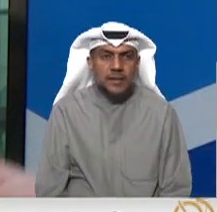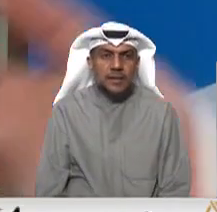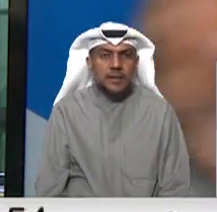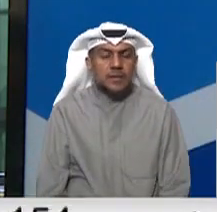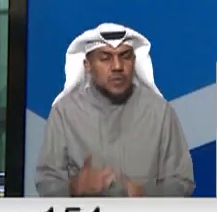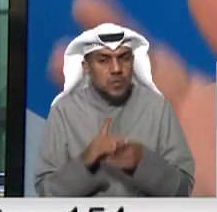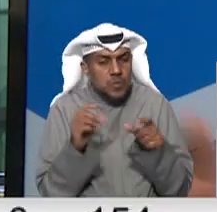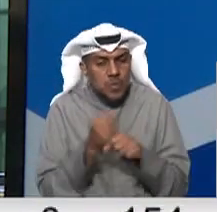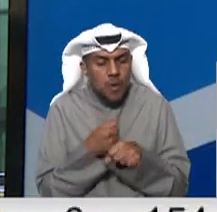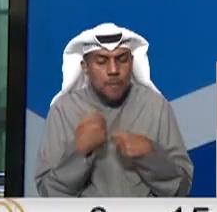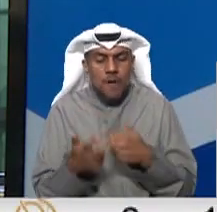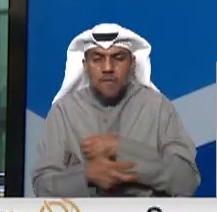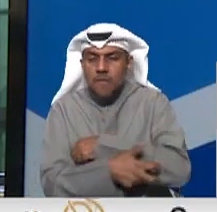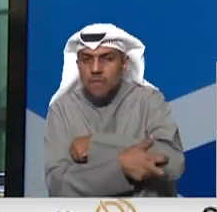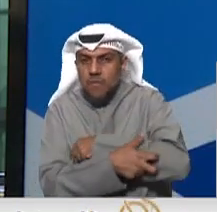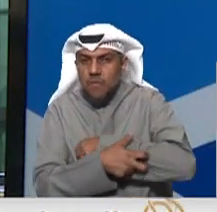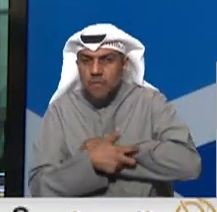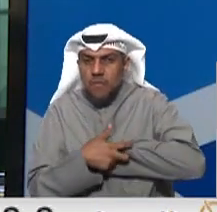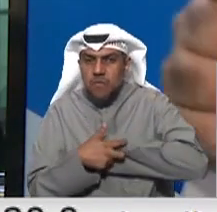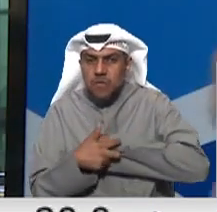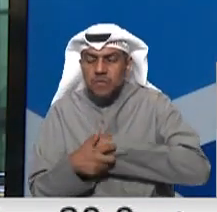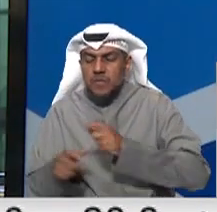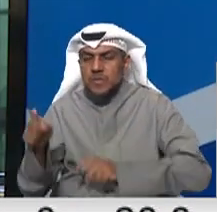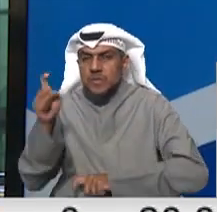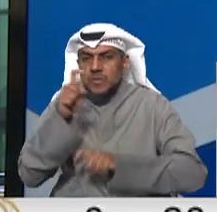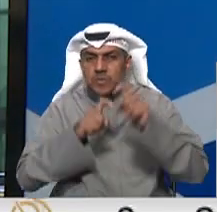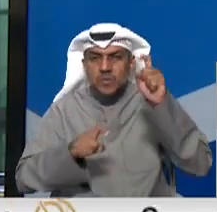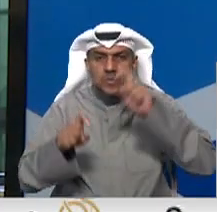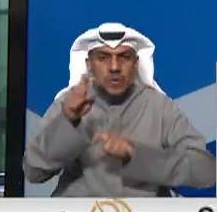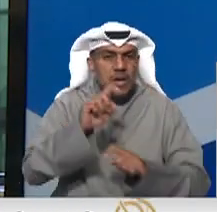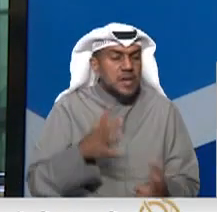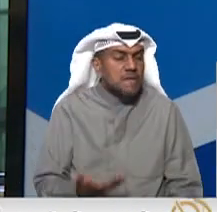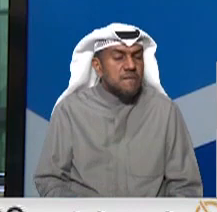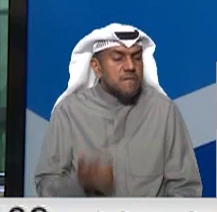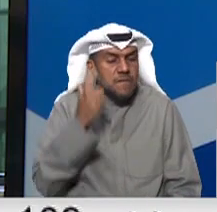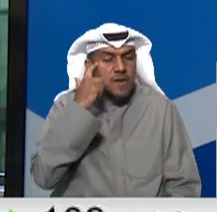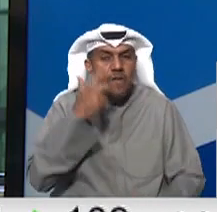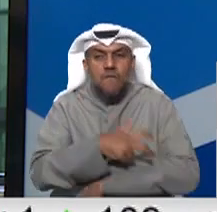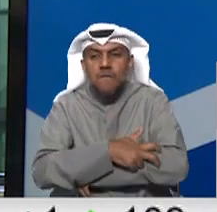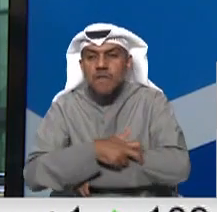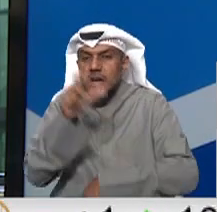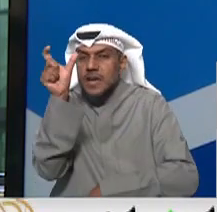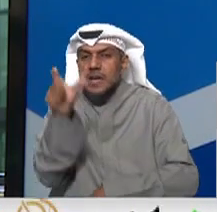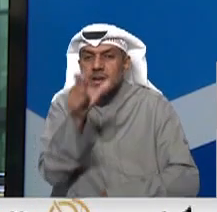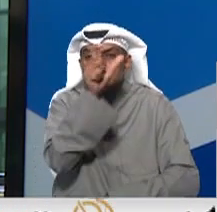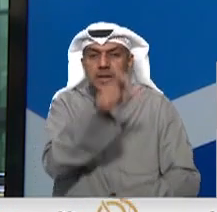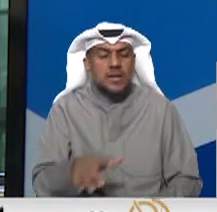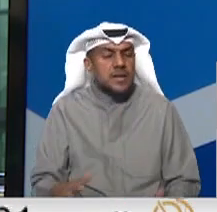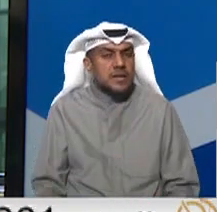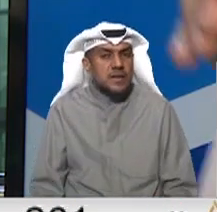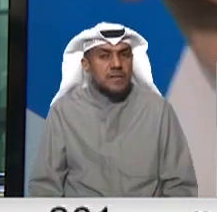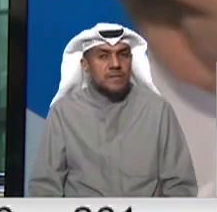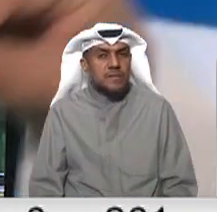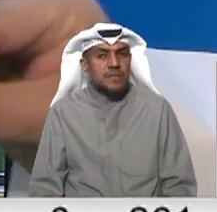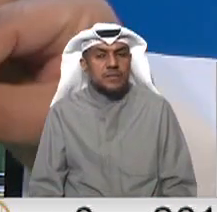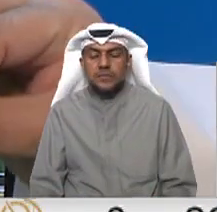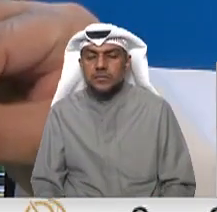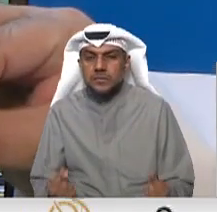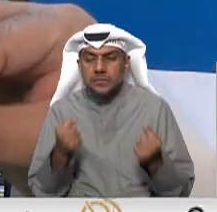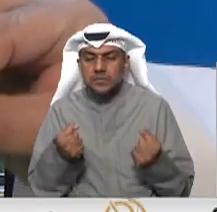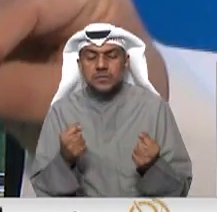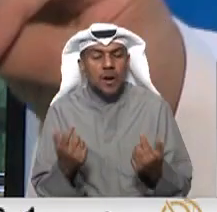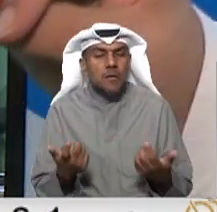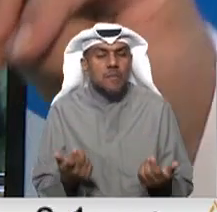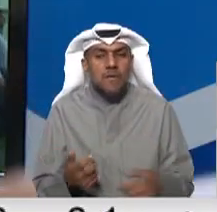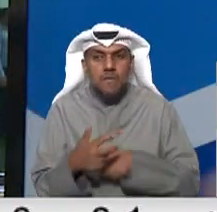البطالة، الفقر، خصوصا ناقشنا قضية الفقر متعدد الأبعاد، وجدنا أن أكبر وجه للحرمان كان